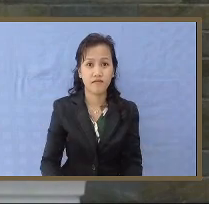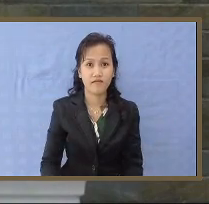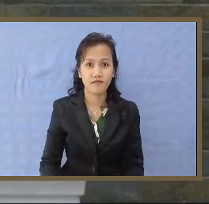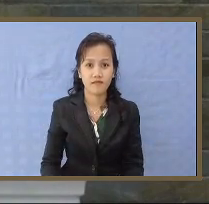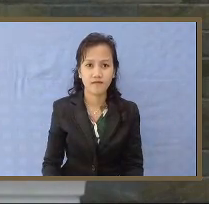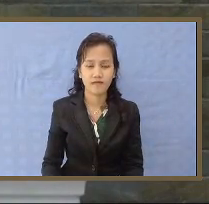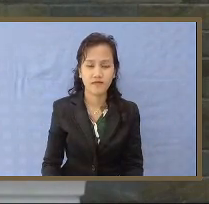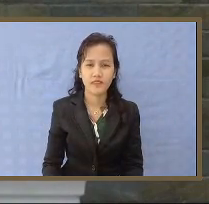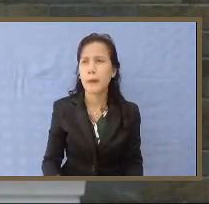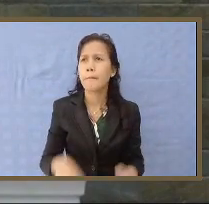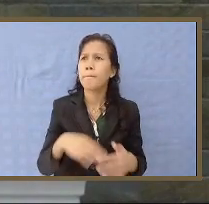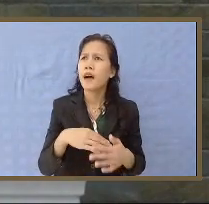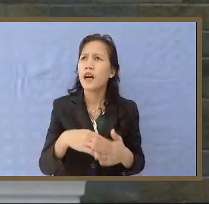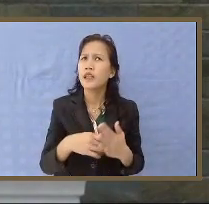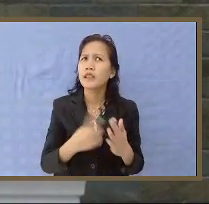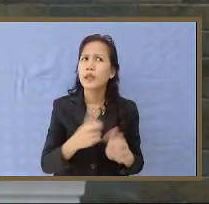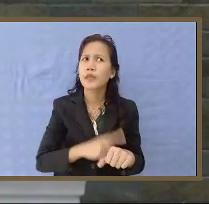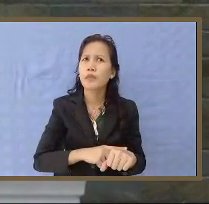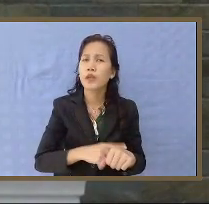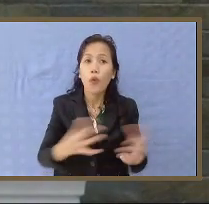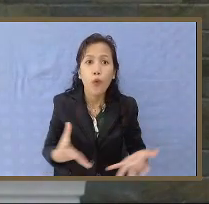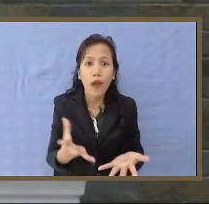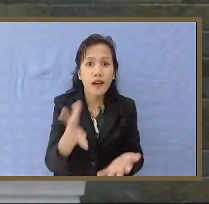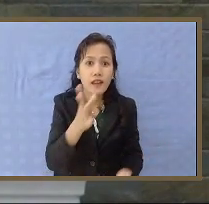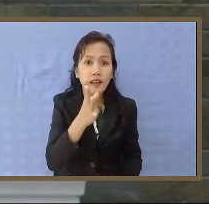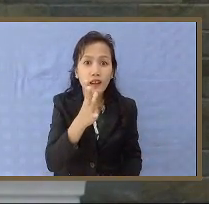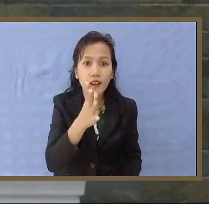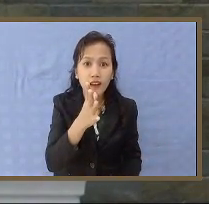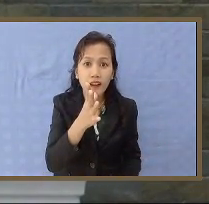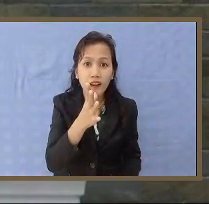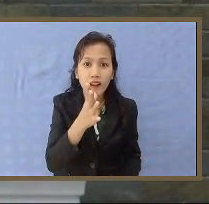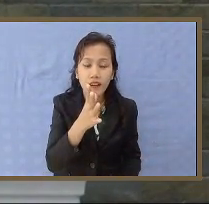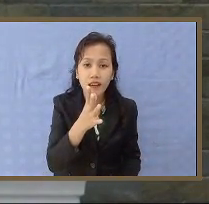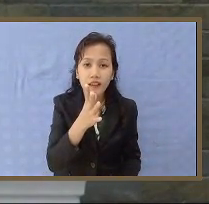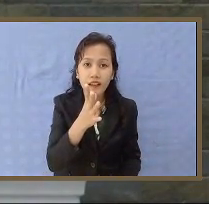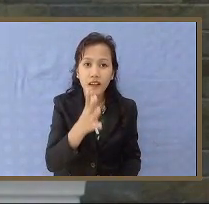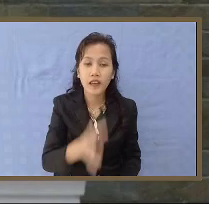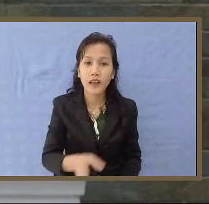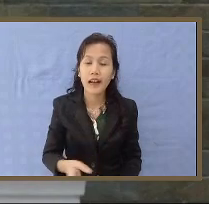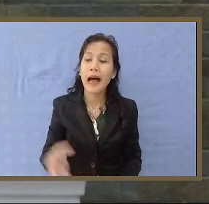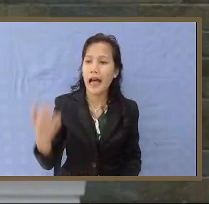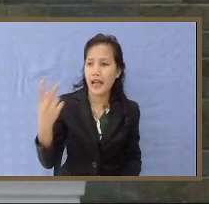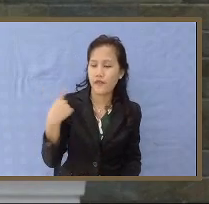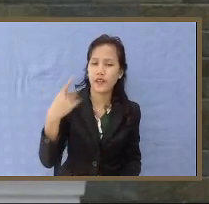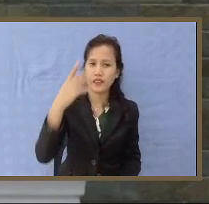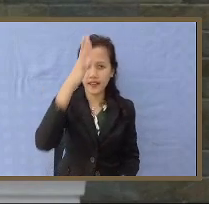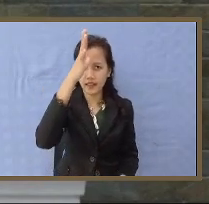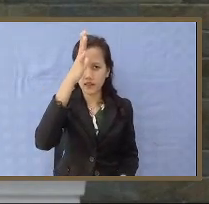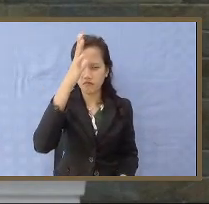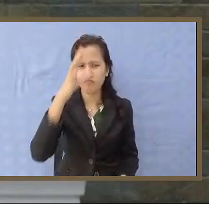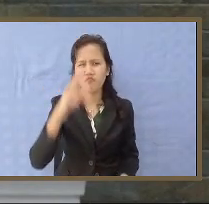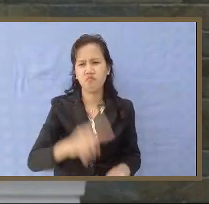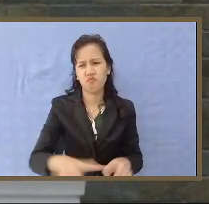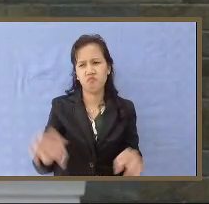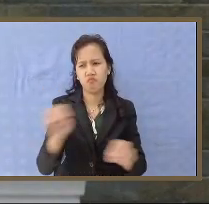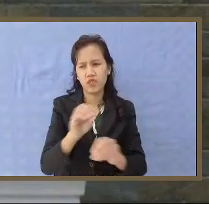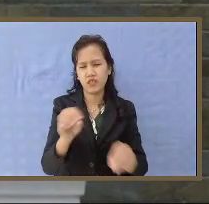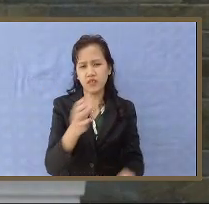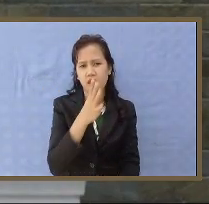Alright? Minsan naman, nasaan yung nanay? Nandiyan yung tatay, pero wala yung nanay.